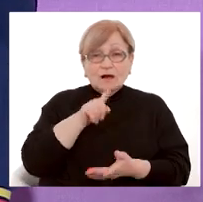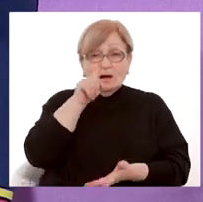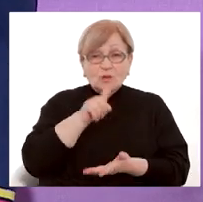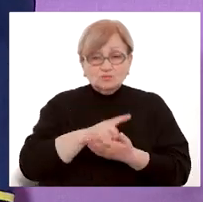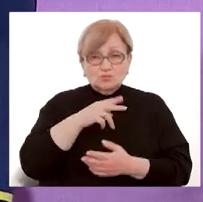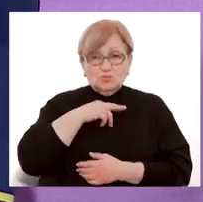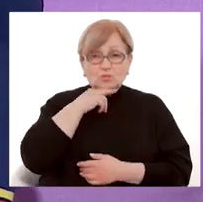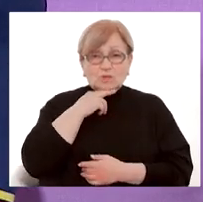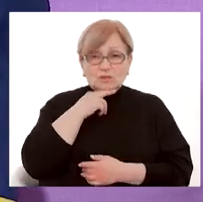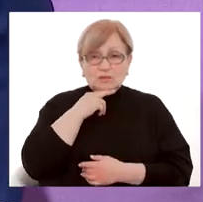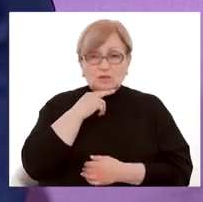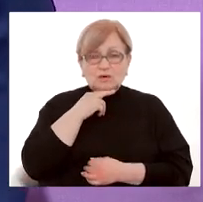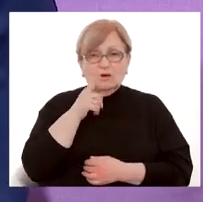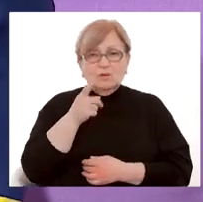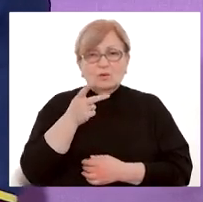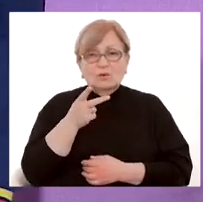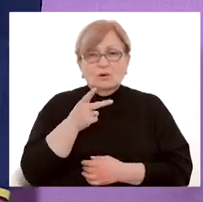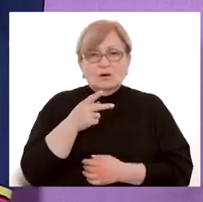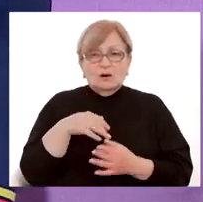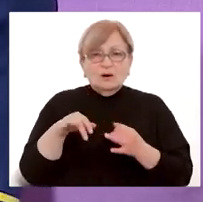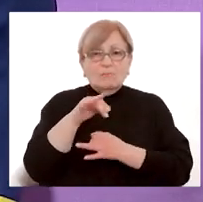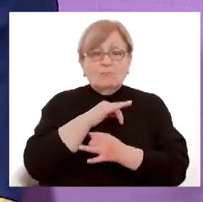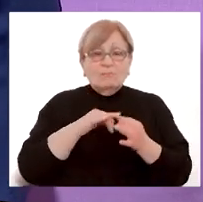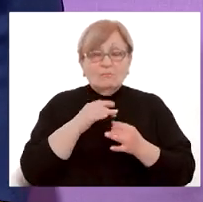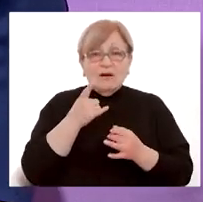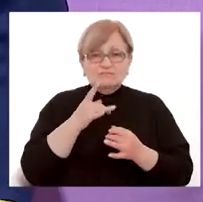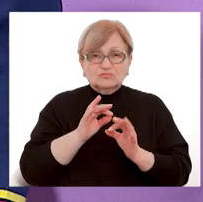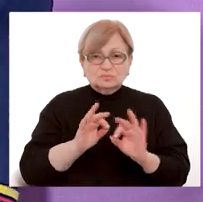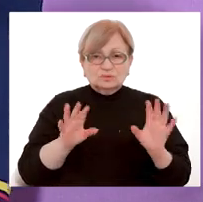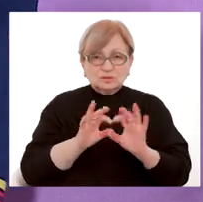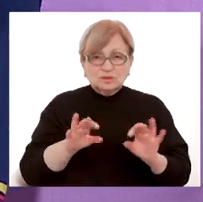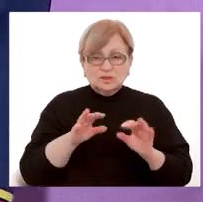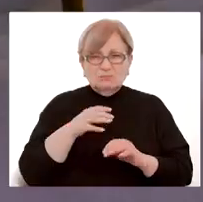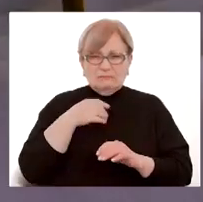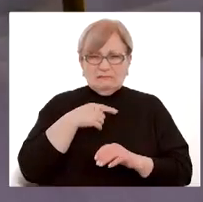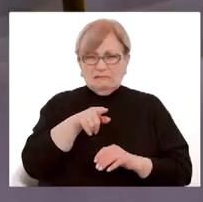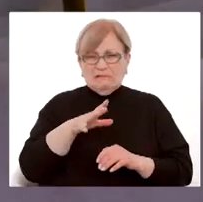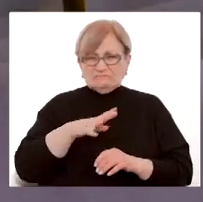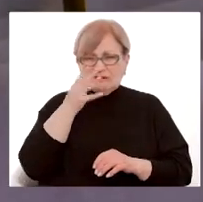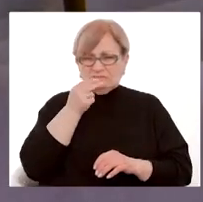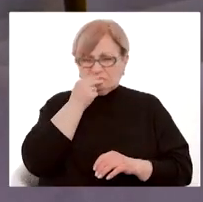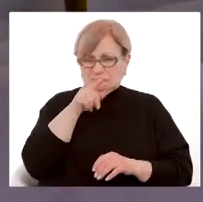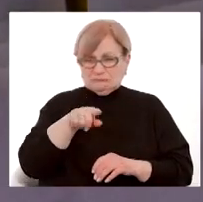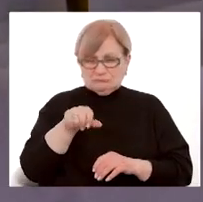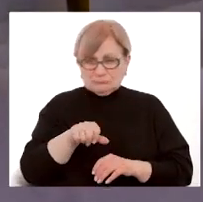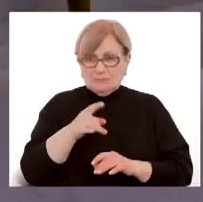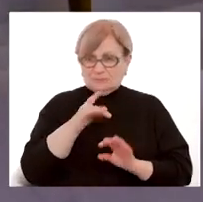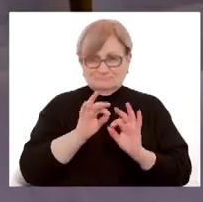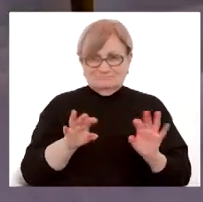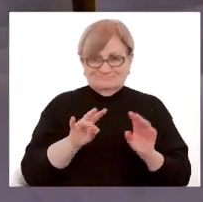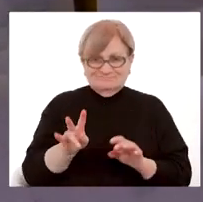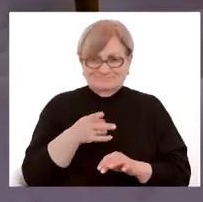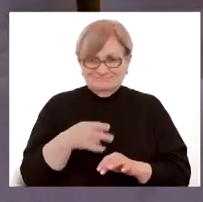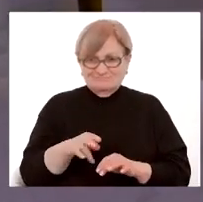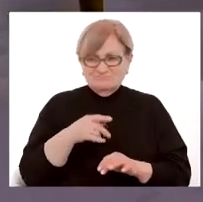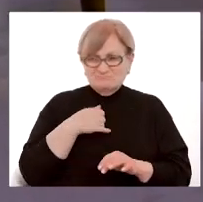ყურადღება გავამახვილოთ, რომ აი ნაკლებად ვისაუბროთ ბავშვთან ჩვენს ცუდ გამოცდილებასე, თქვათ თუ გავიგეთ, რომ საკვებმა თქვათ